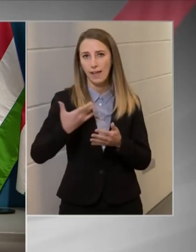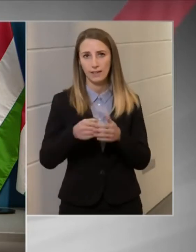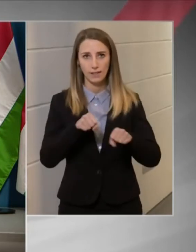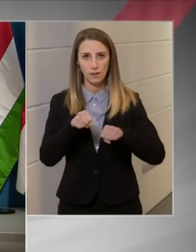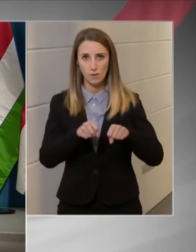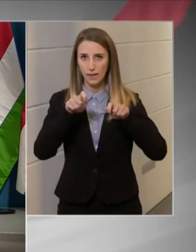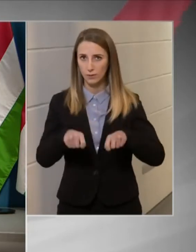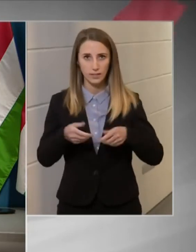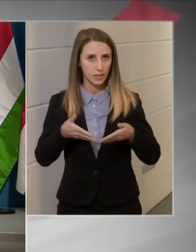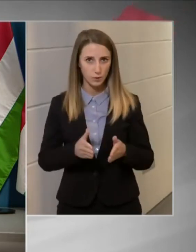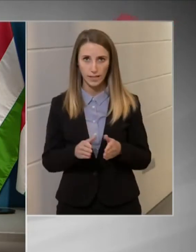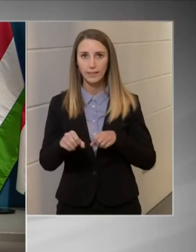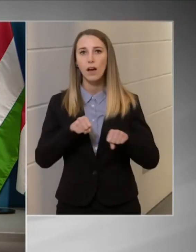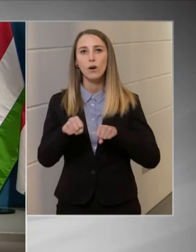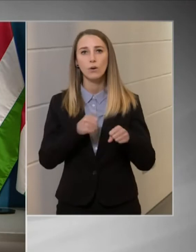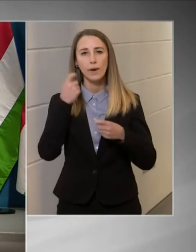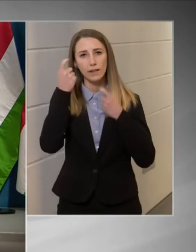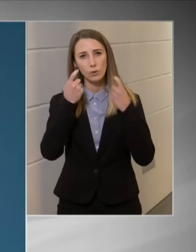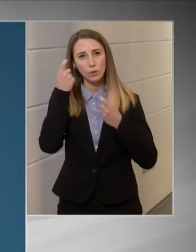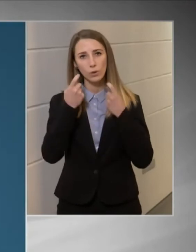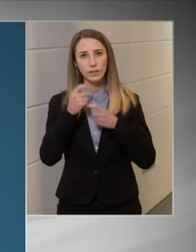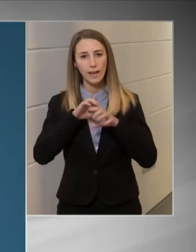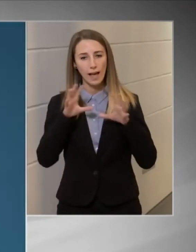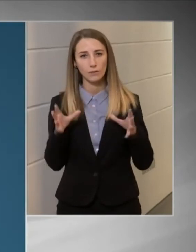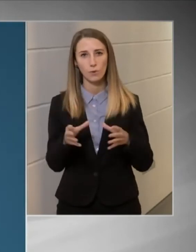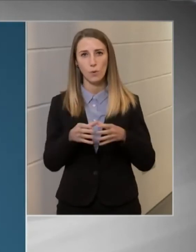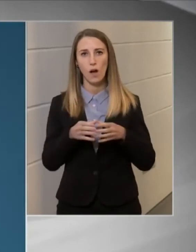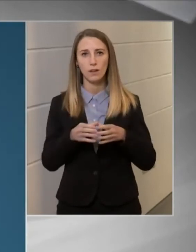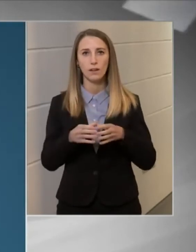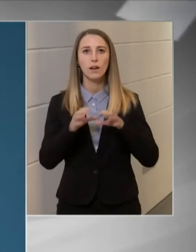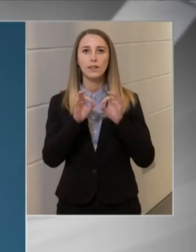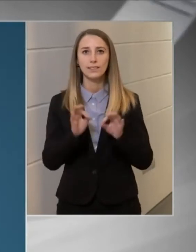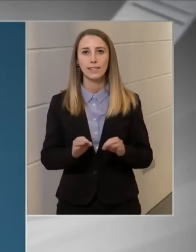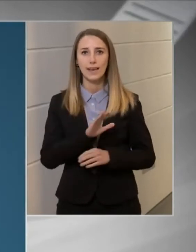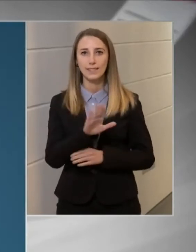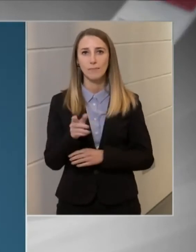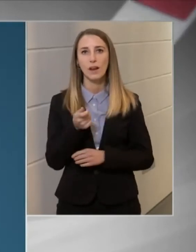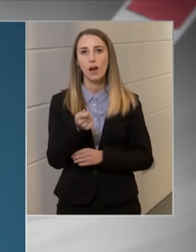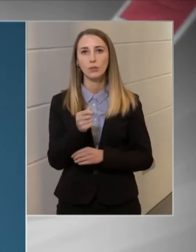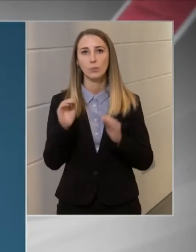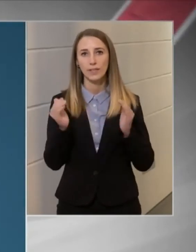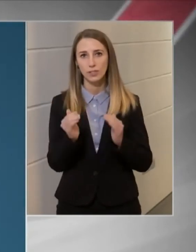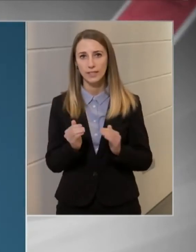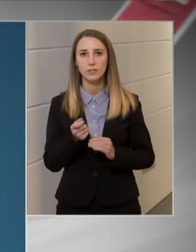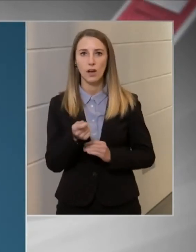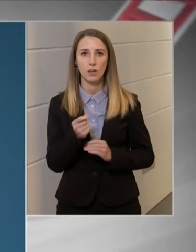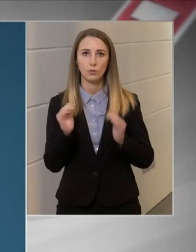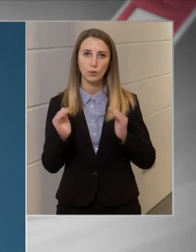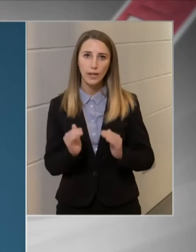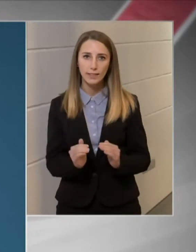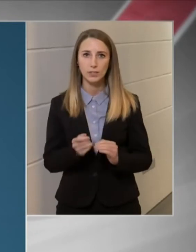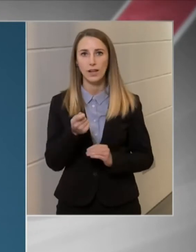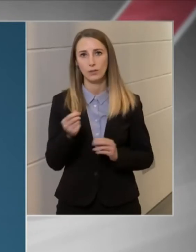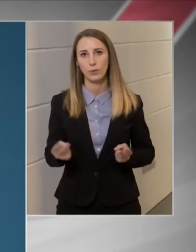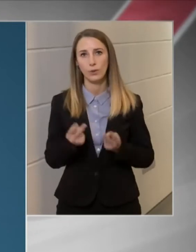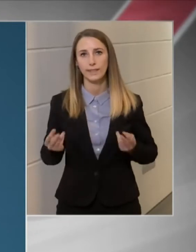róla. A kormány gondolkodik átfogóan is a cégek számára adó mérséklésekben, adócsökkentésben, adókönnyítésben,